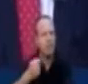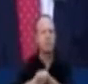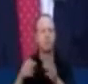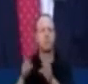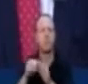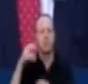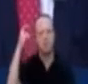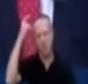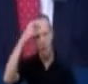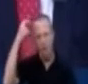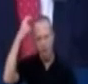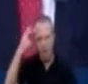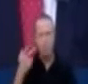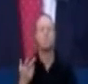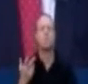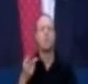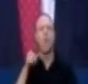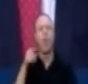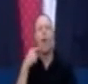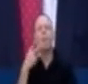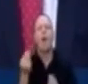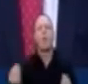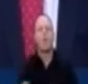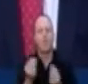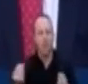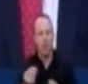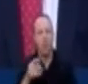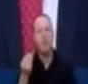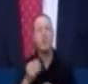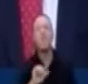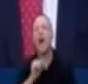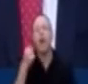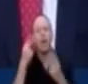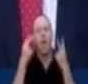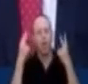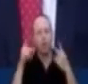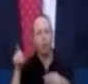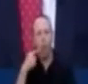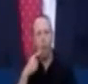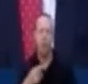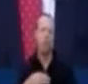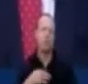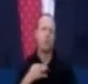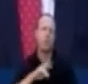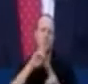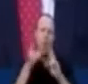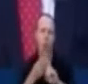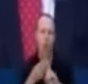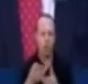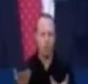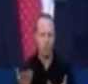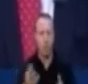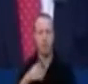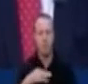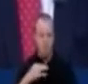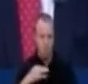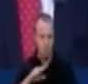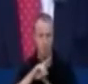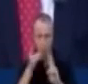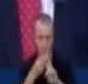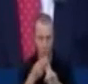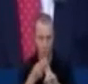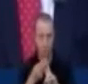כל החבר'ה שלו, הוא אמר הרבה דברים. הדבר הכי חשוב שהוא אמר זה בדלנות מהעולם. ואם זה בדלנות, אז אני מעריך ישראל היא חלק מהבדלנות, אבל אם הוא